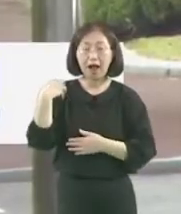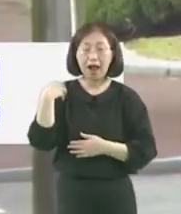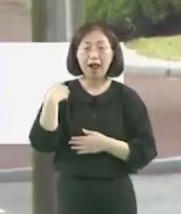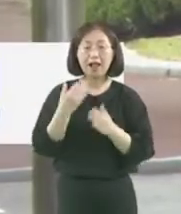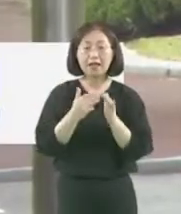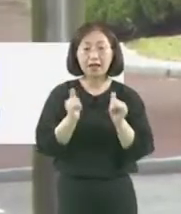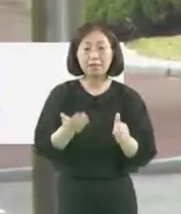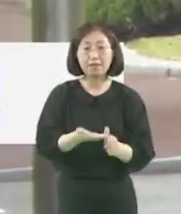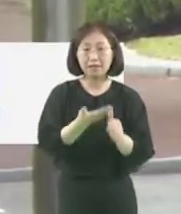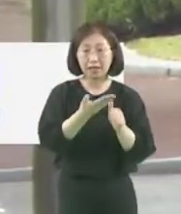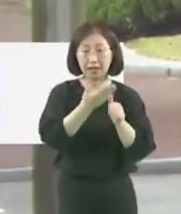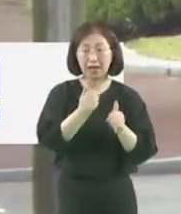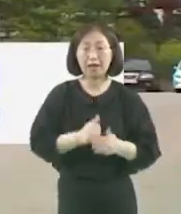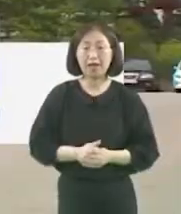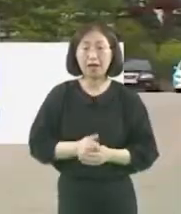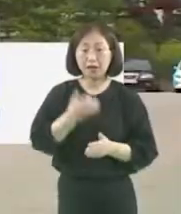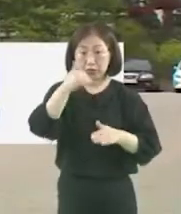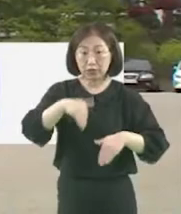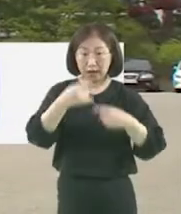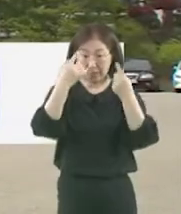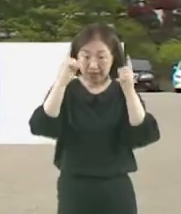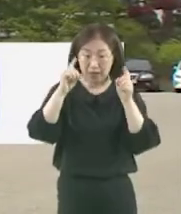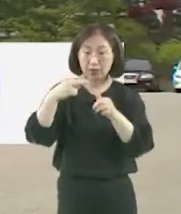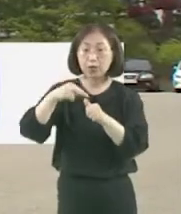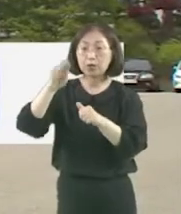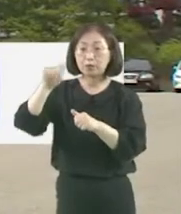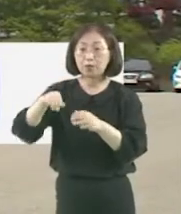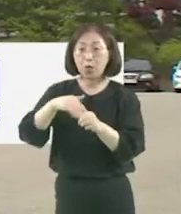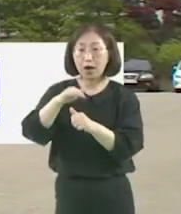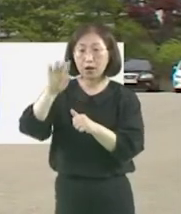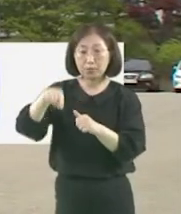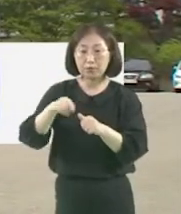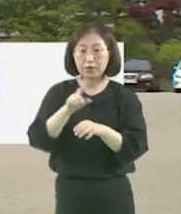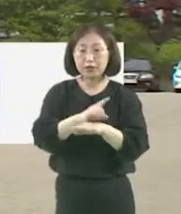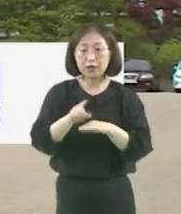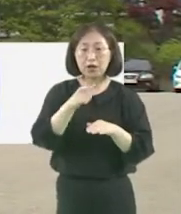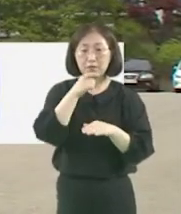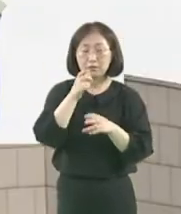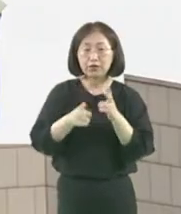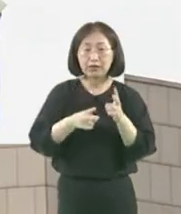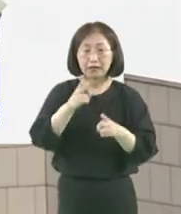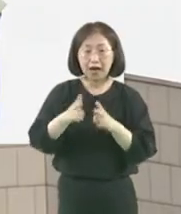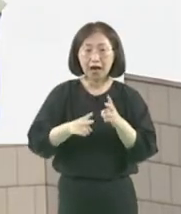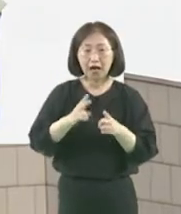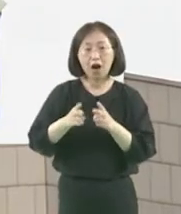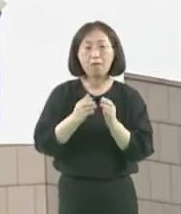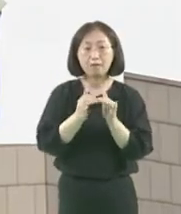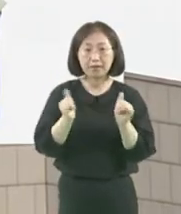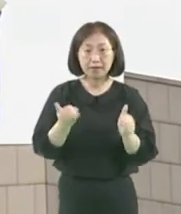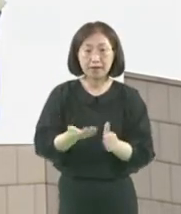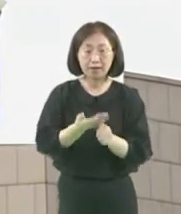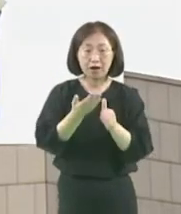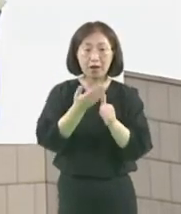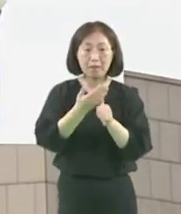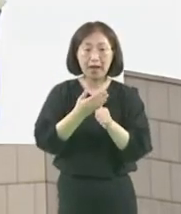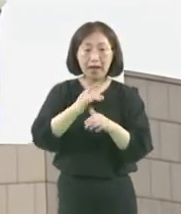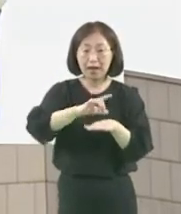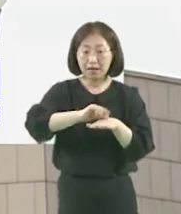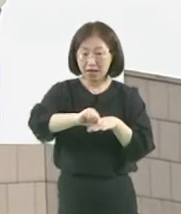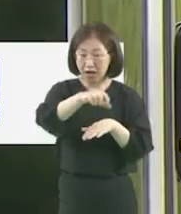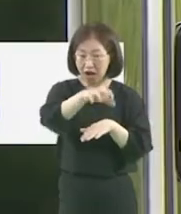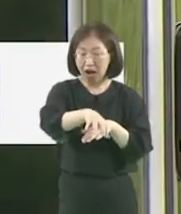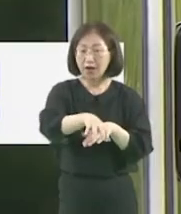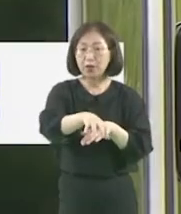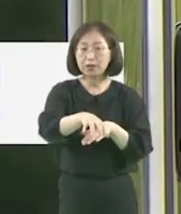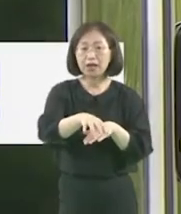양성합니다 특히 충남대는 교육부와 환경부 디지털 물 산업 혁신 인재 양성 사업의 비수도권 대학 중 유일하게